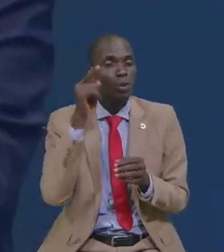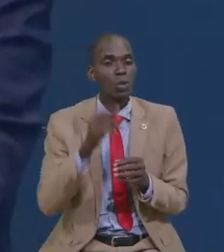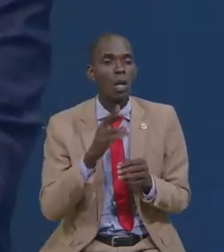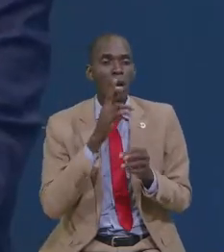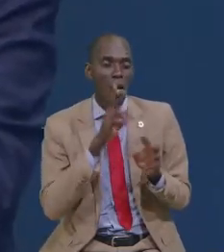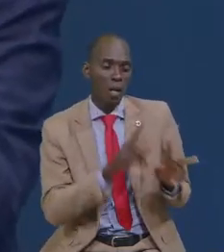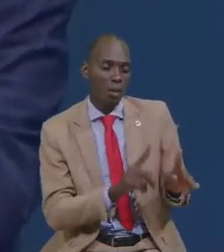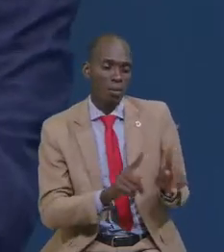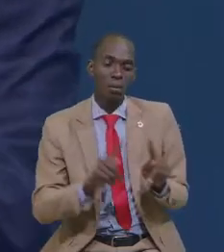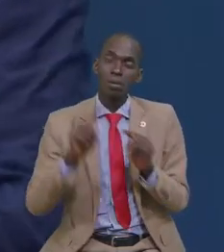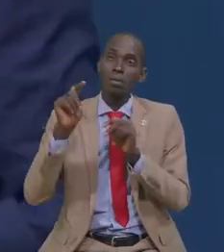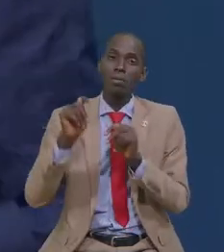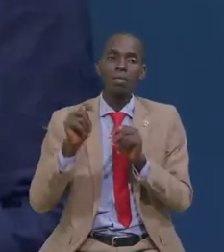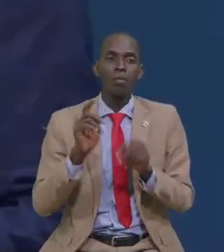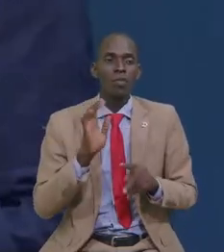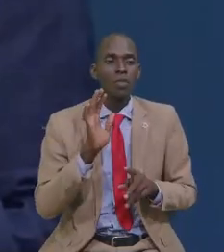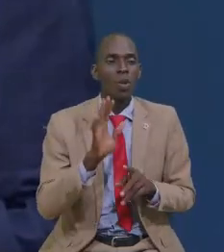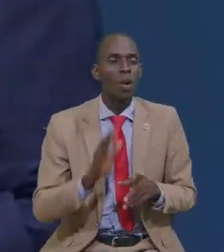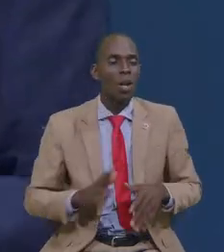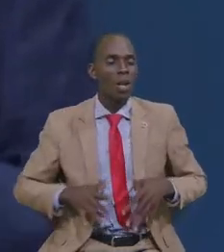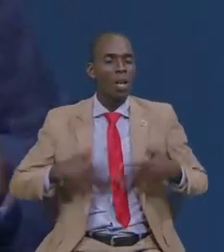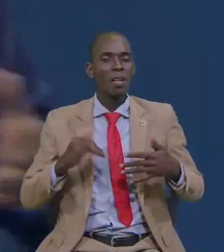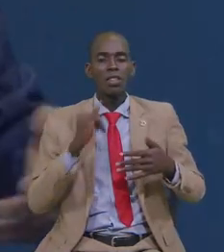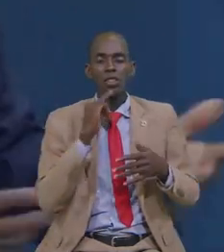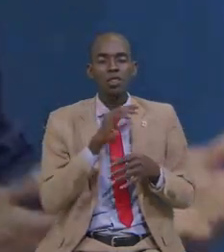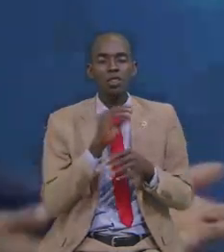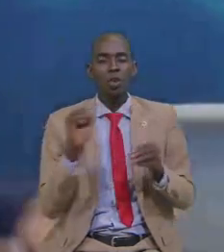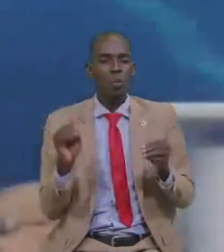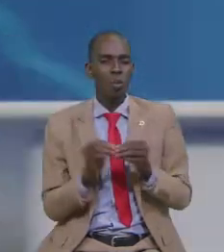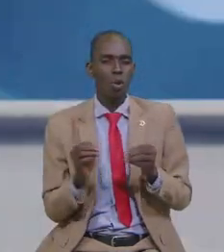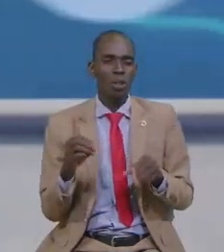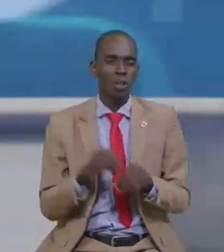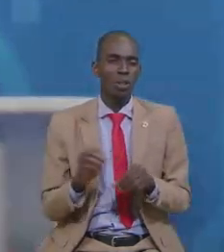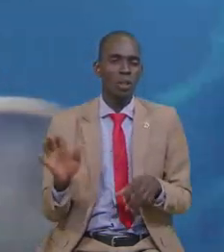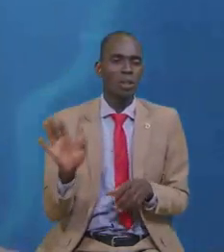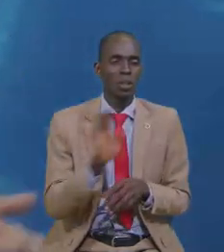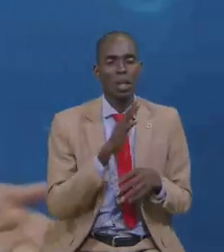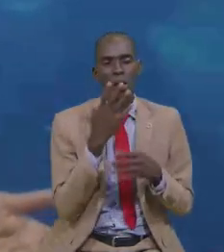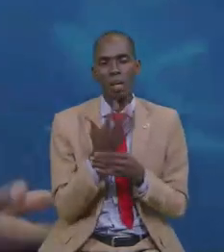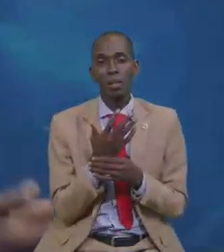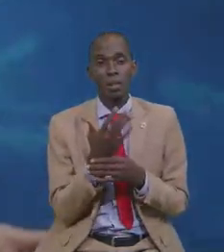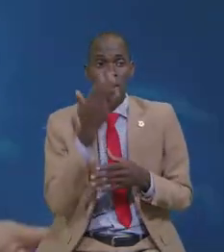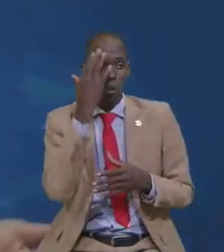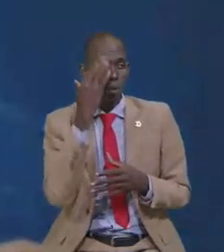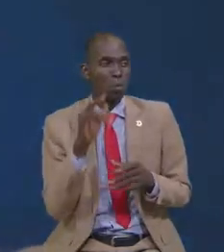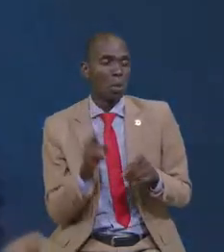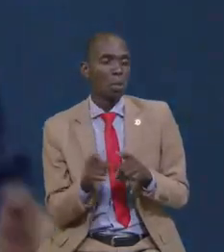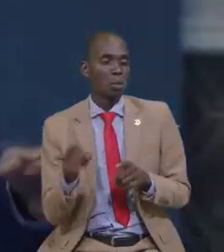vous êtes transportés. Votre vie n'est plus dans leurs mains. Voyez. Et